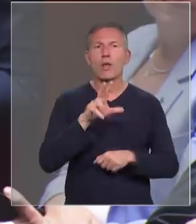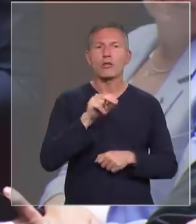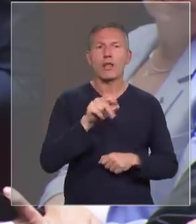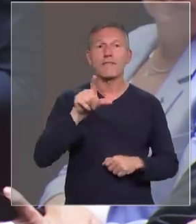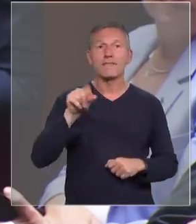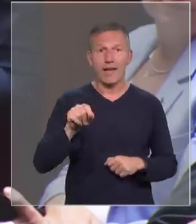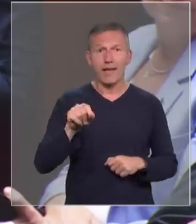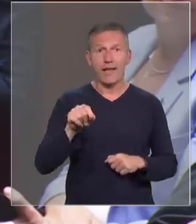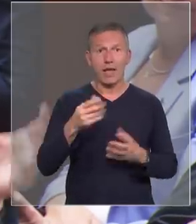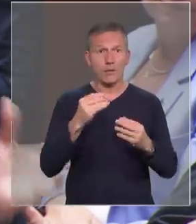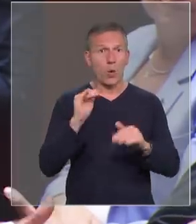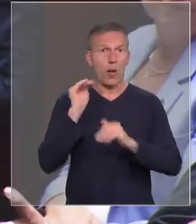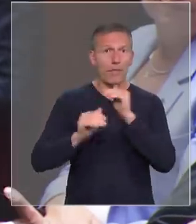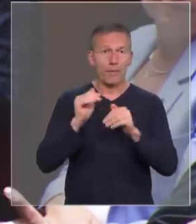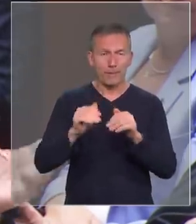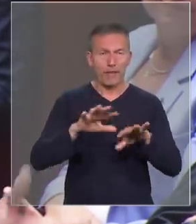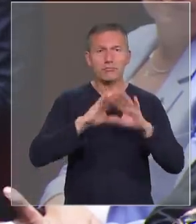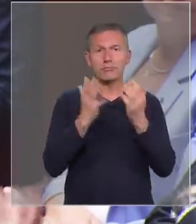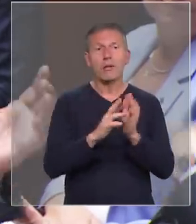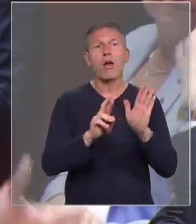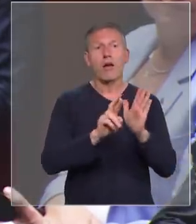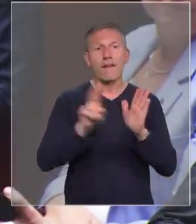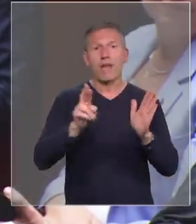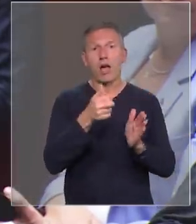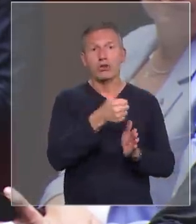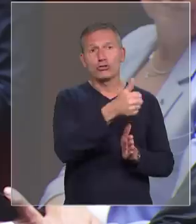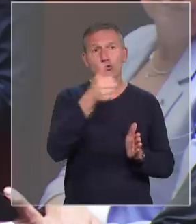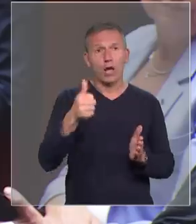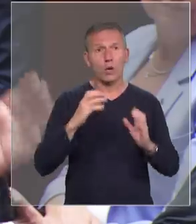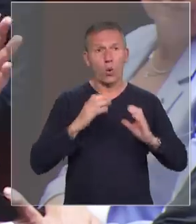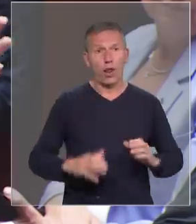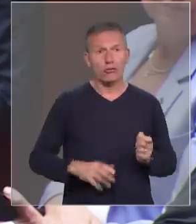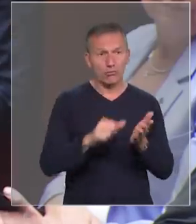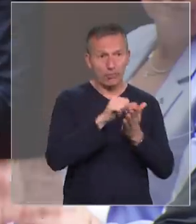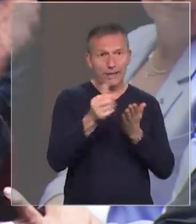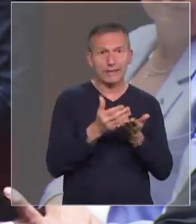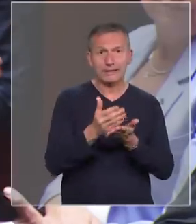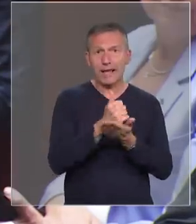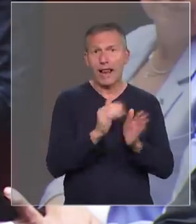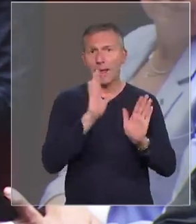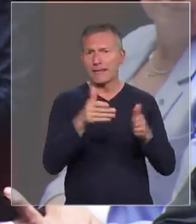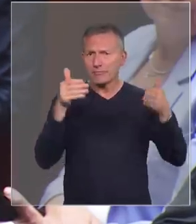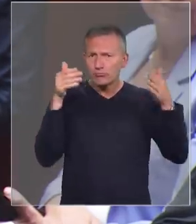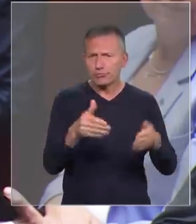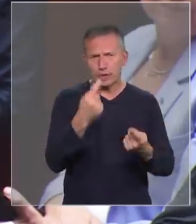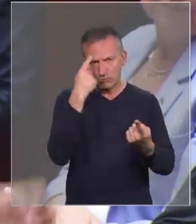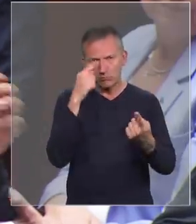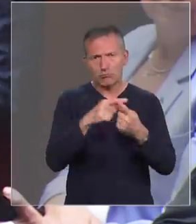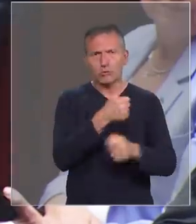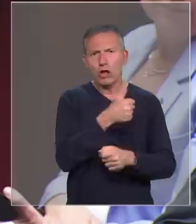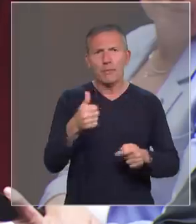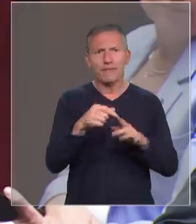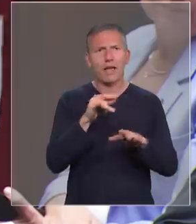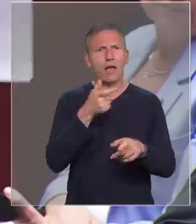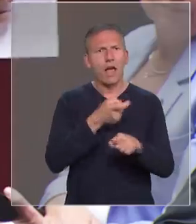une grande audience, un référent rémunéré dans chaque collège à partir de la rentrée pour ne s'occuper que des questions de harcèlement,